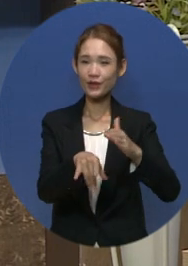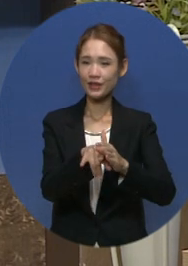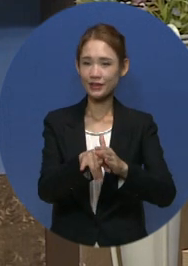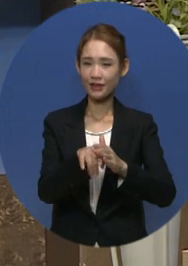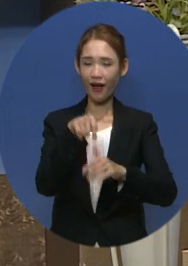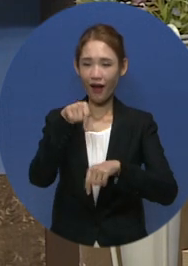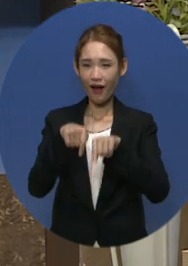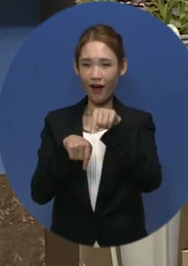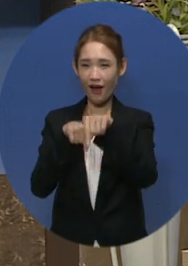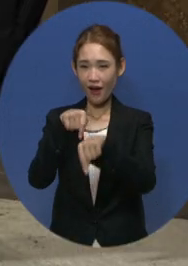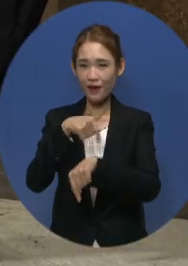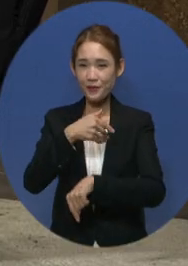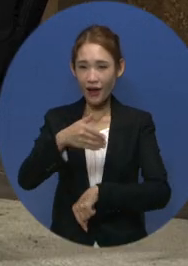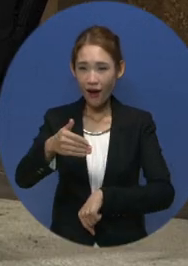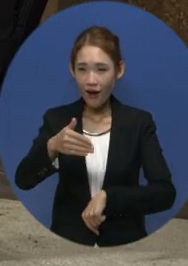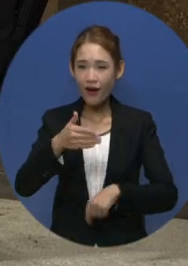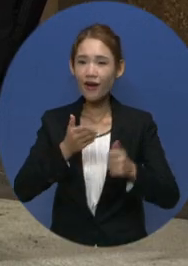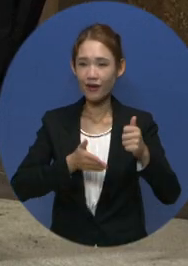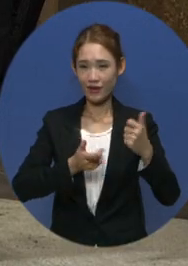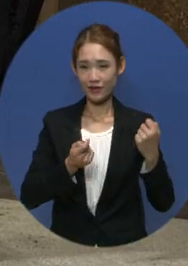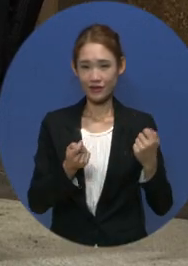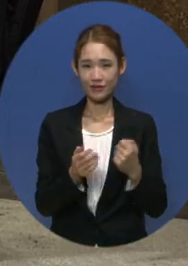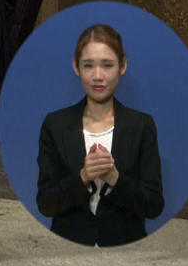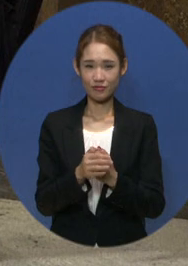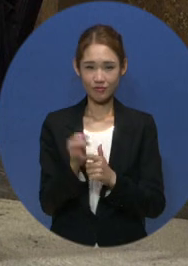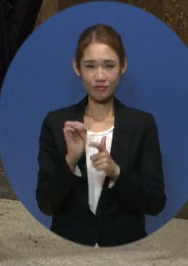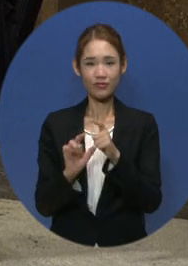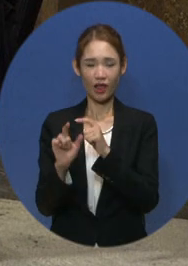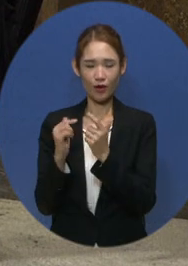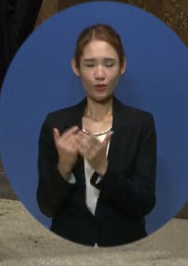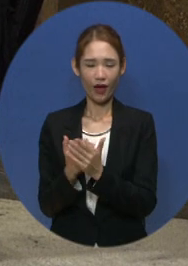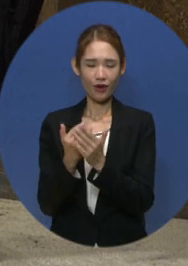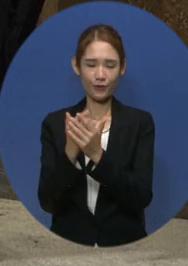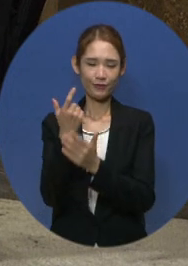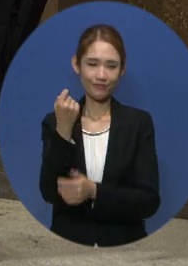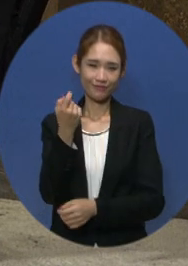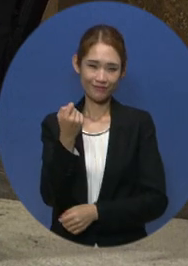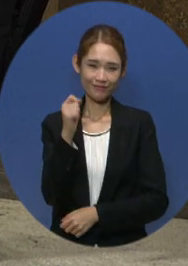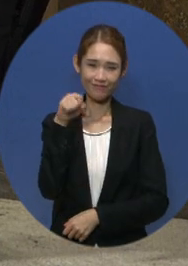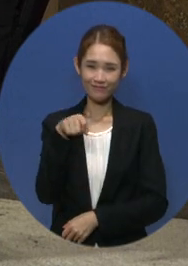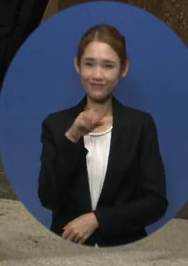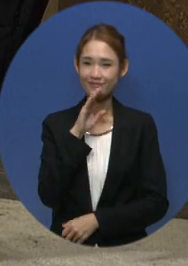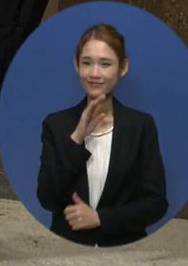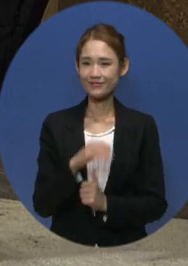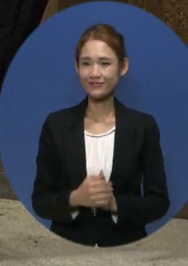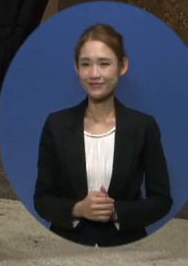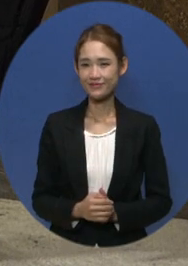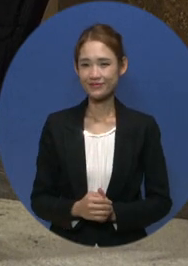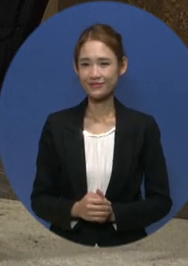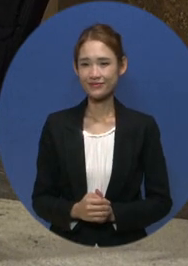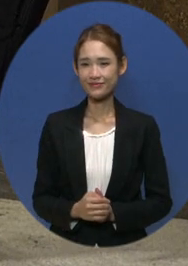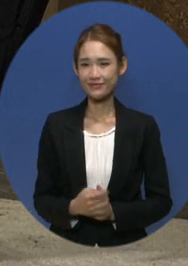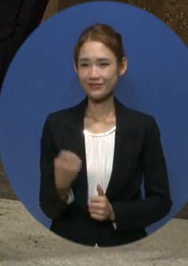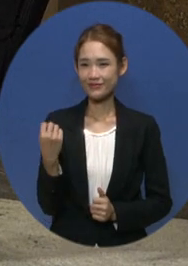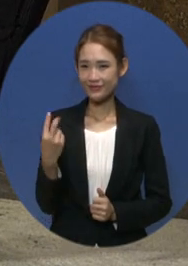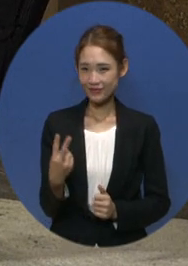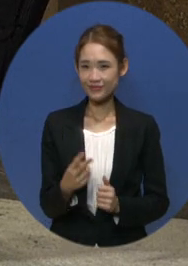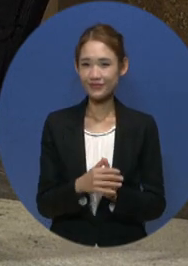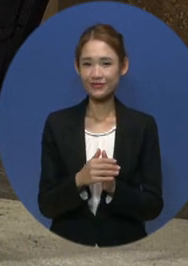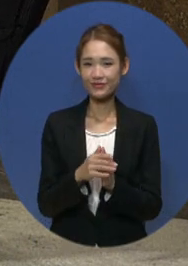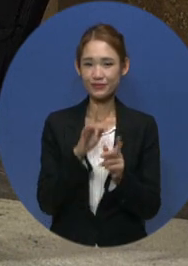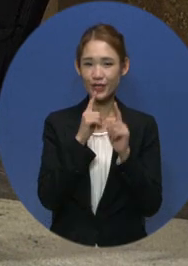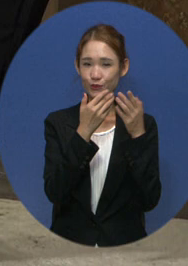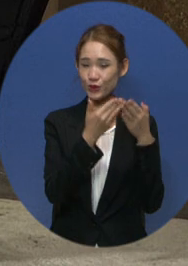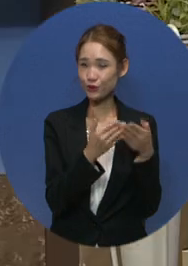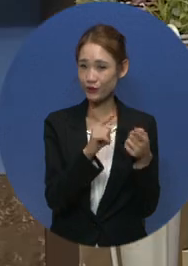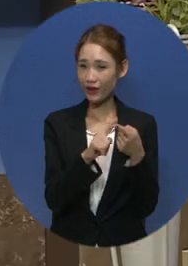걸음 한 걸음씩 네, 나가고 네. 계신 게 아닌가 하는 네, 생각이 좀 진화됐다고 듭니다. 보시면 되겠습니다. 그러니까요. 네, 네. 네, 그리고 또 이제 말씀해 주신